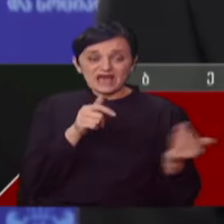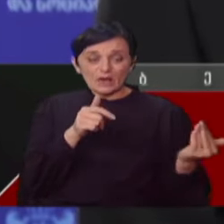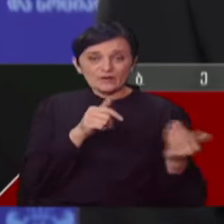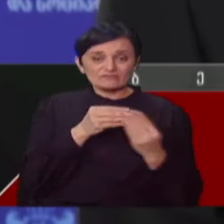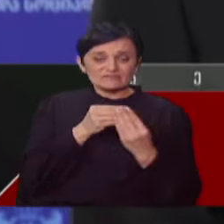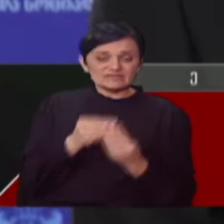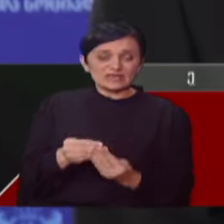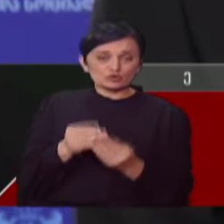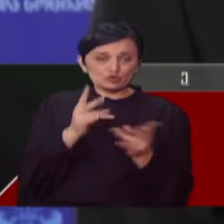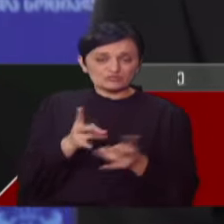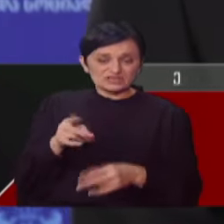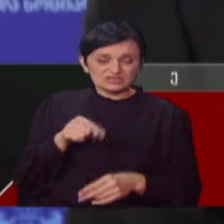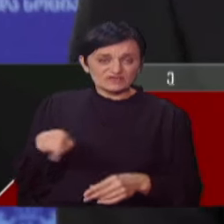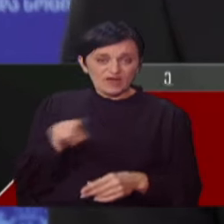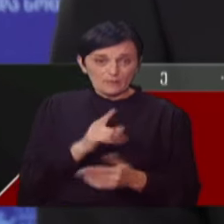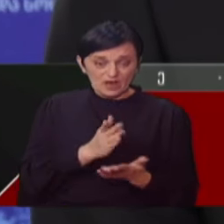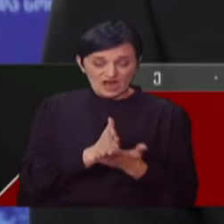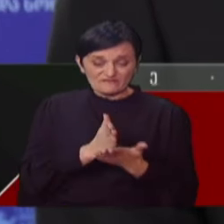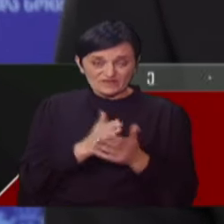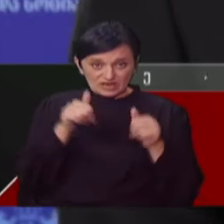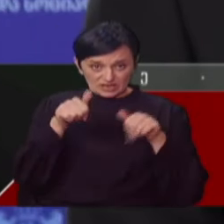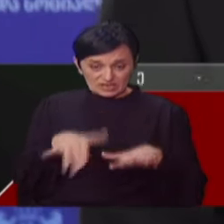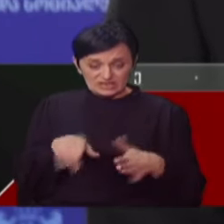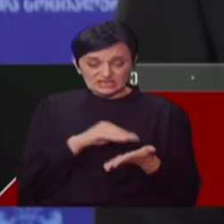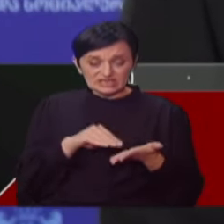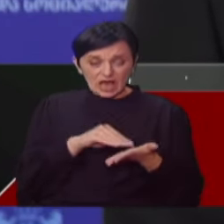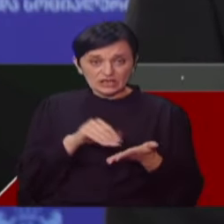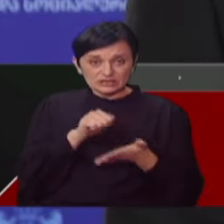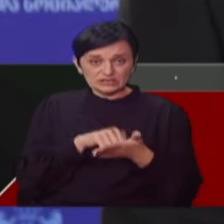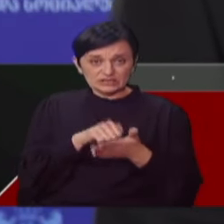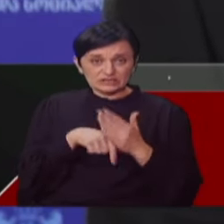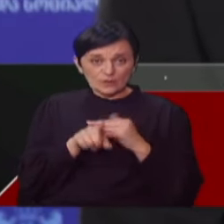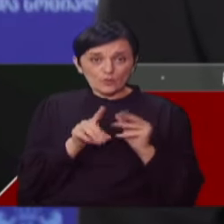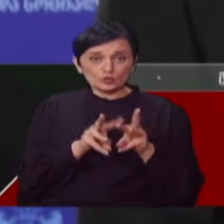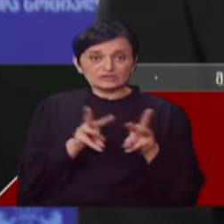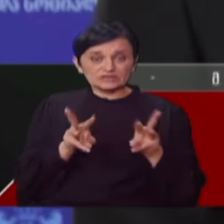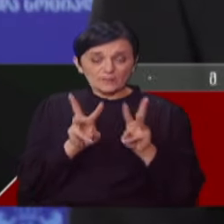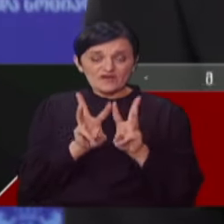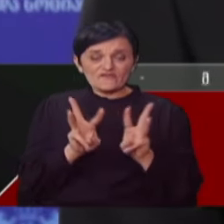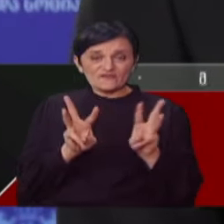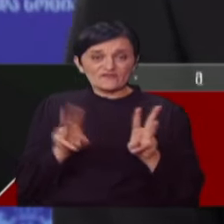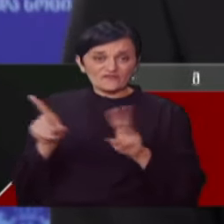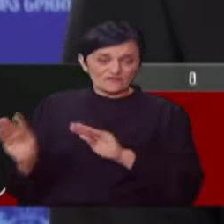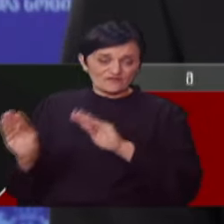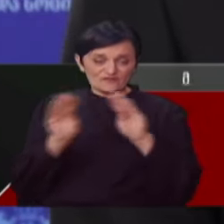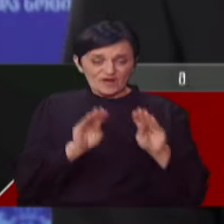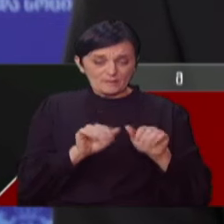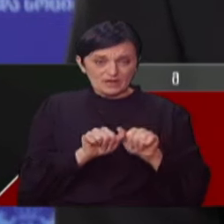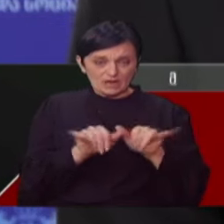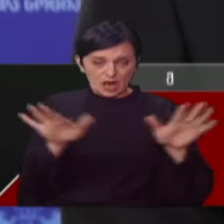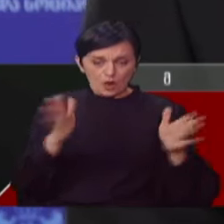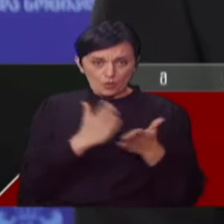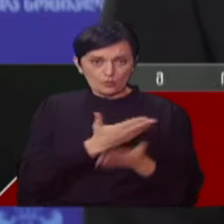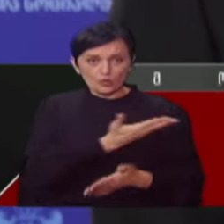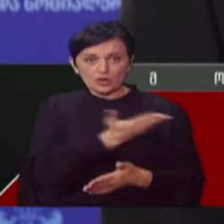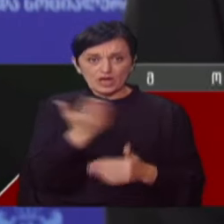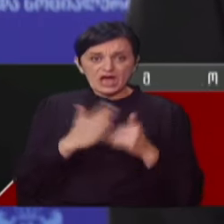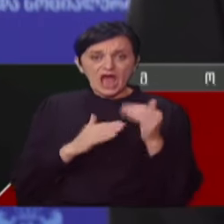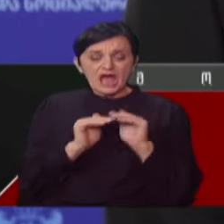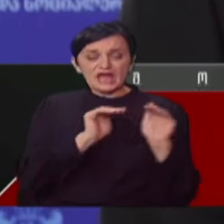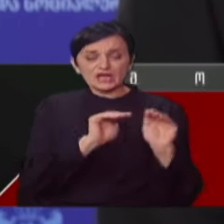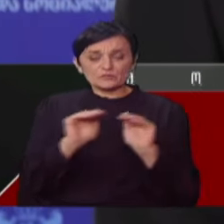ზეწოლის მსხვერპლი. Ამ ეტაპზე არსებული დასკვნების საფუძველზე, რომელიც სამინისტროს ვებგვერდზეა გამოქვეყნებული და ყველასთვის